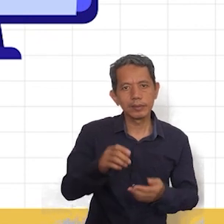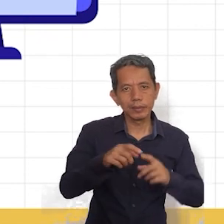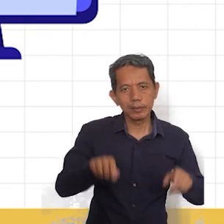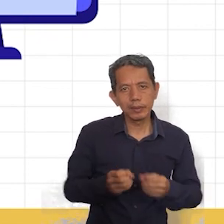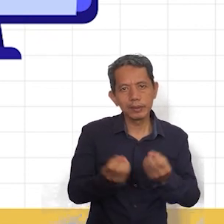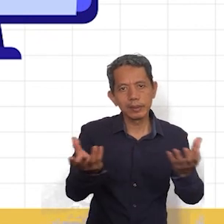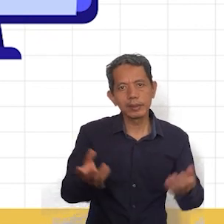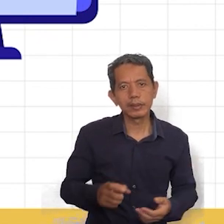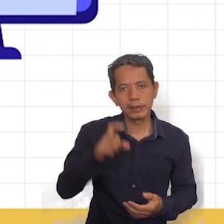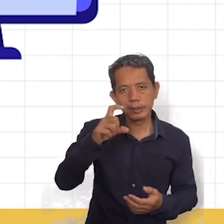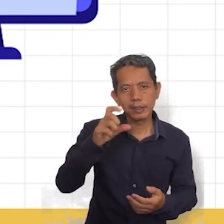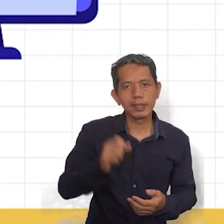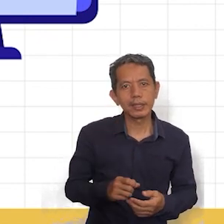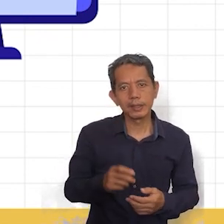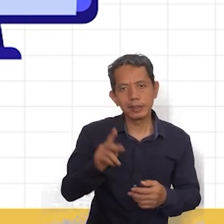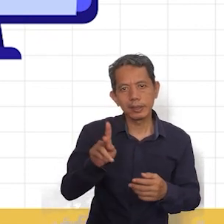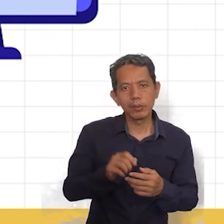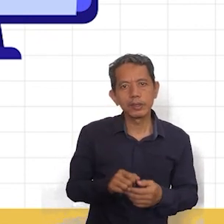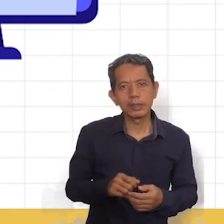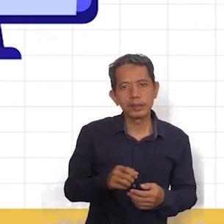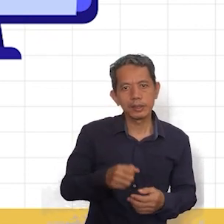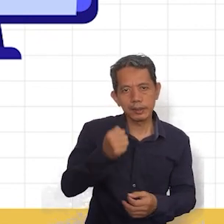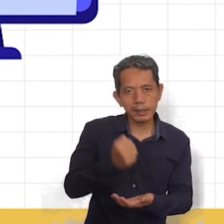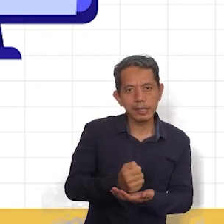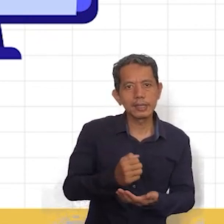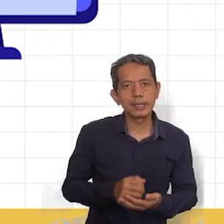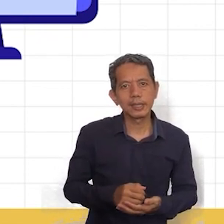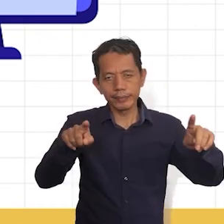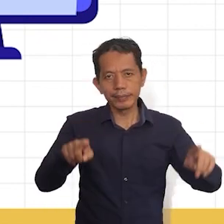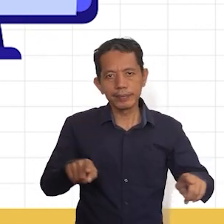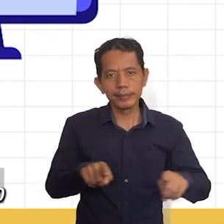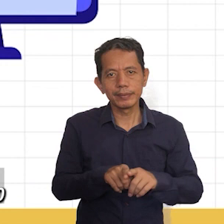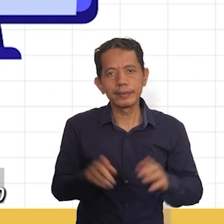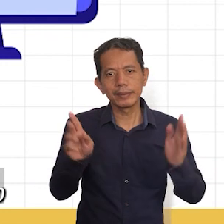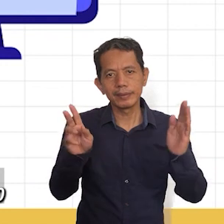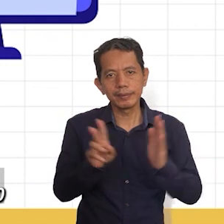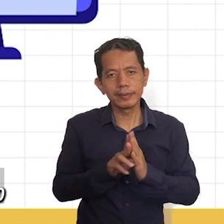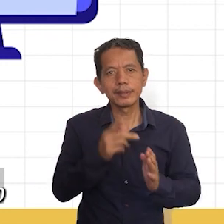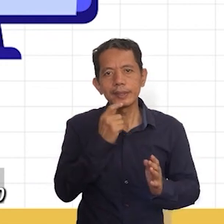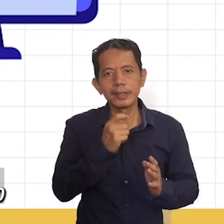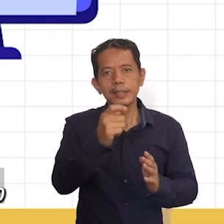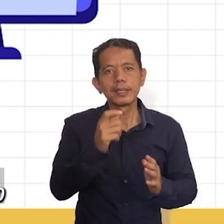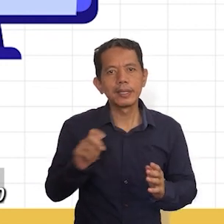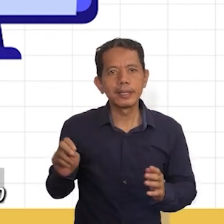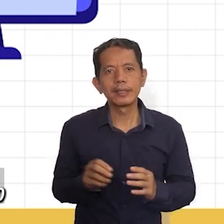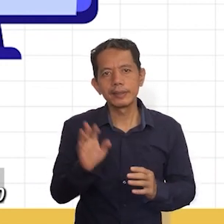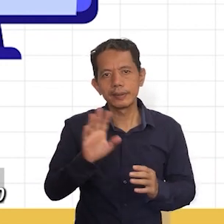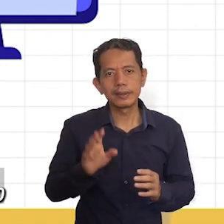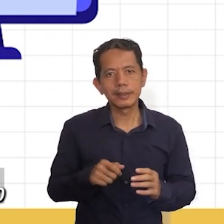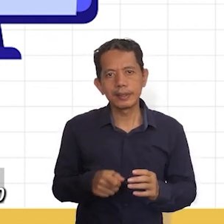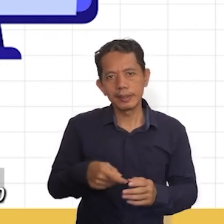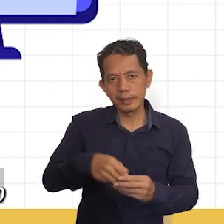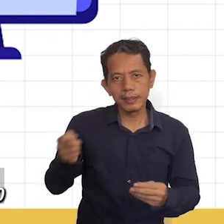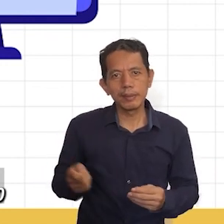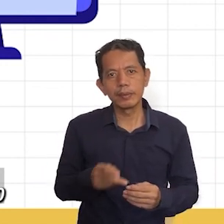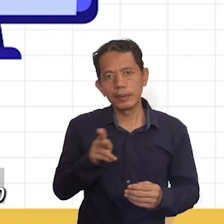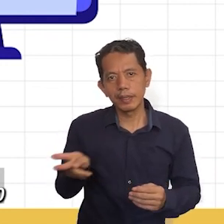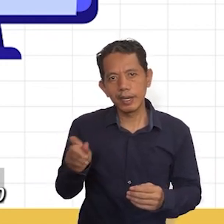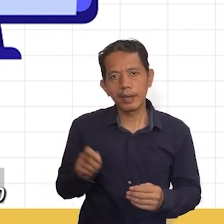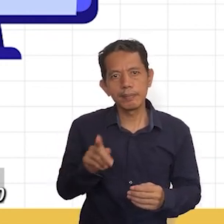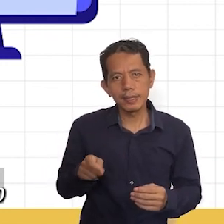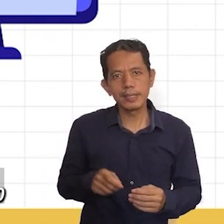keterangan catatan kepolisian yang telah dilegalisir, surat pernyataan tidak sedang dicabut hak